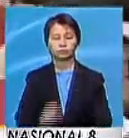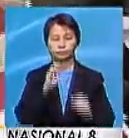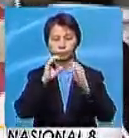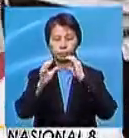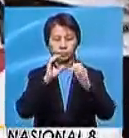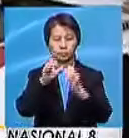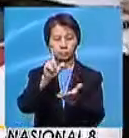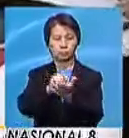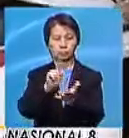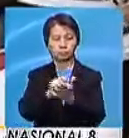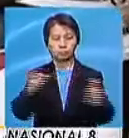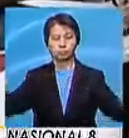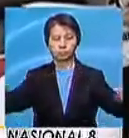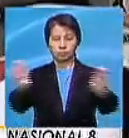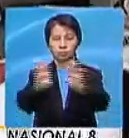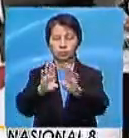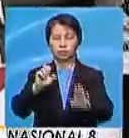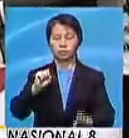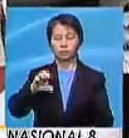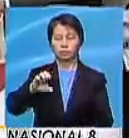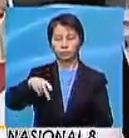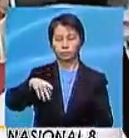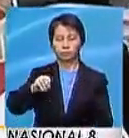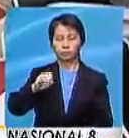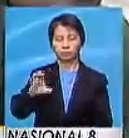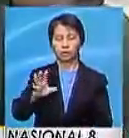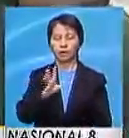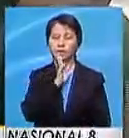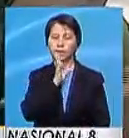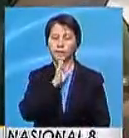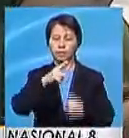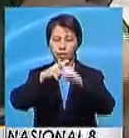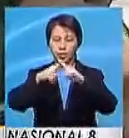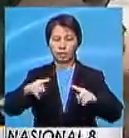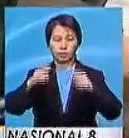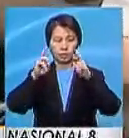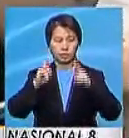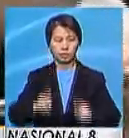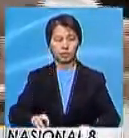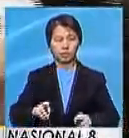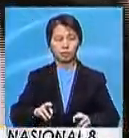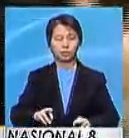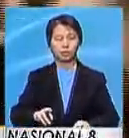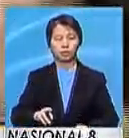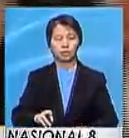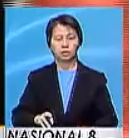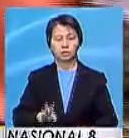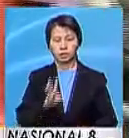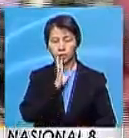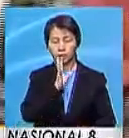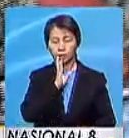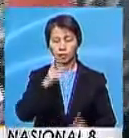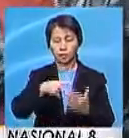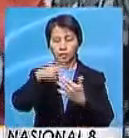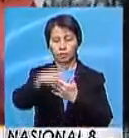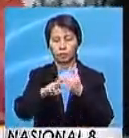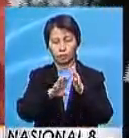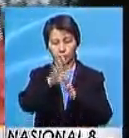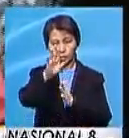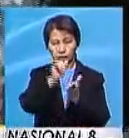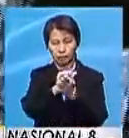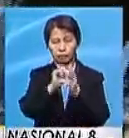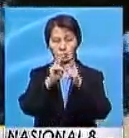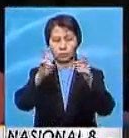Bercakap pada sidang media penutupan CSPOC, Speaker Dewan Rakyat Tan Sri Pandikar Amin Haji Mulia berkata, program pembangunan tersebut